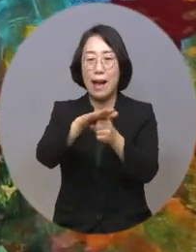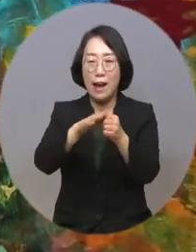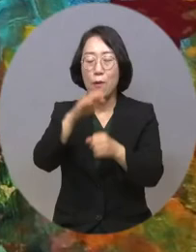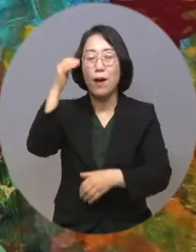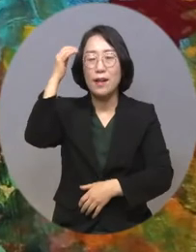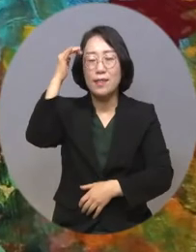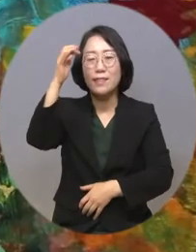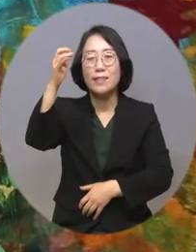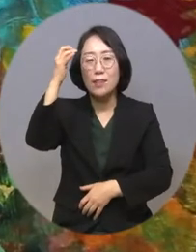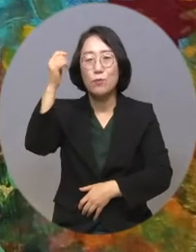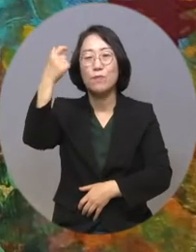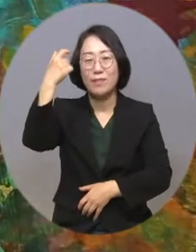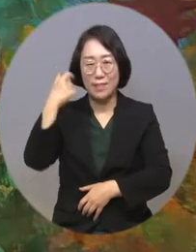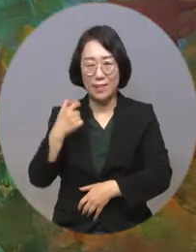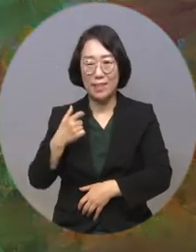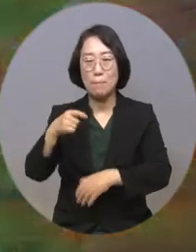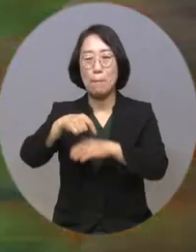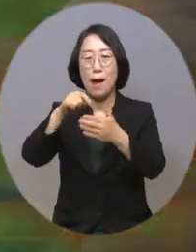그리움을 새겼습니다.